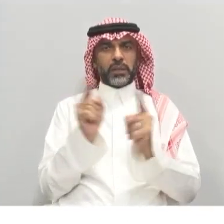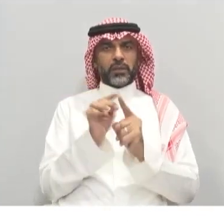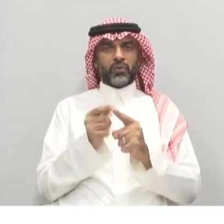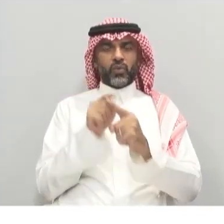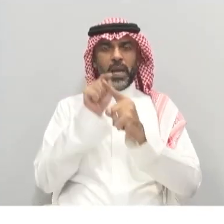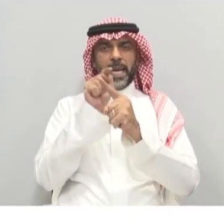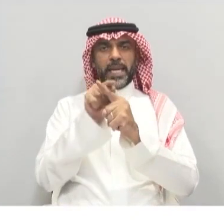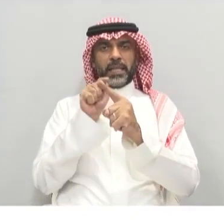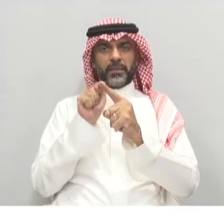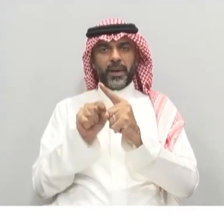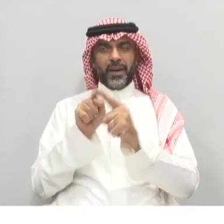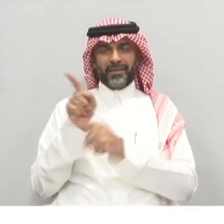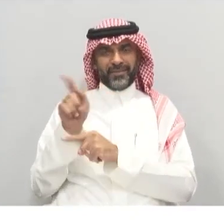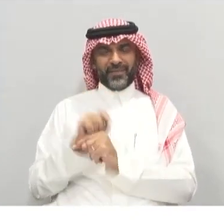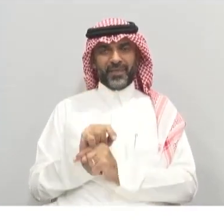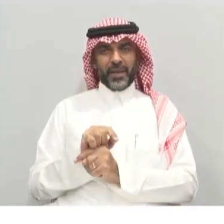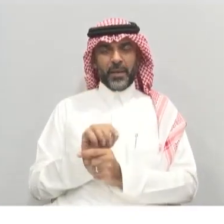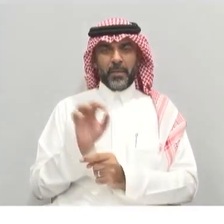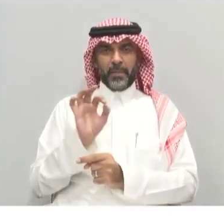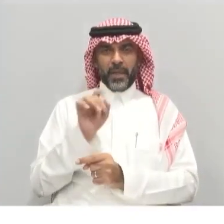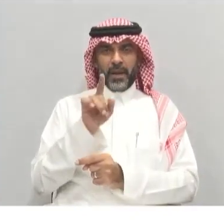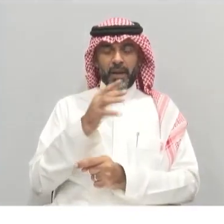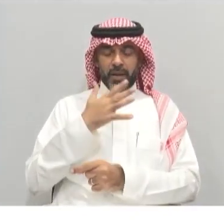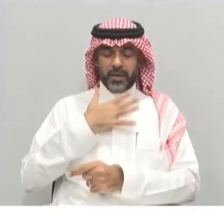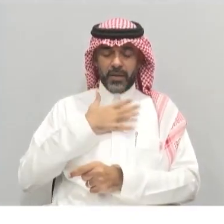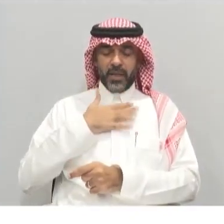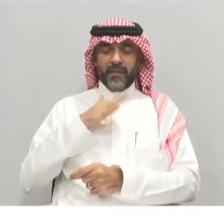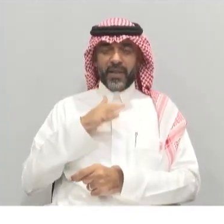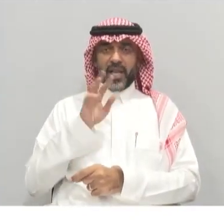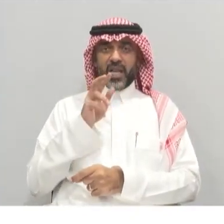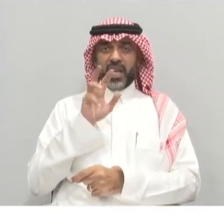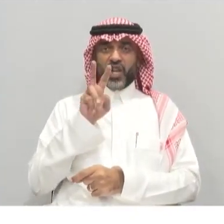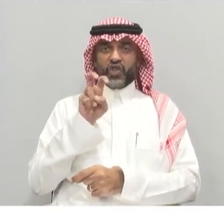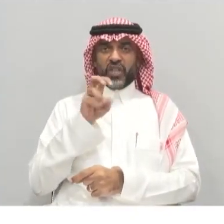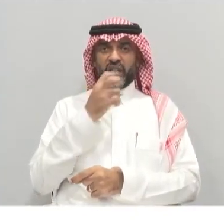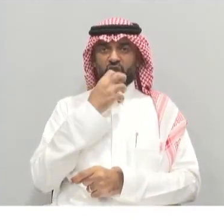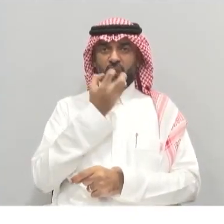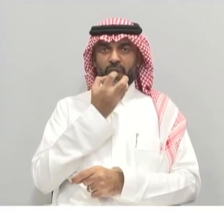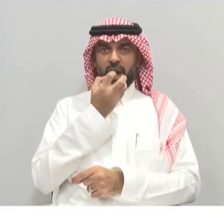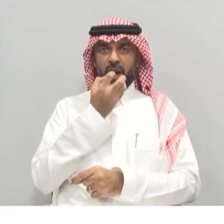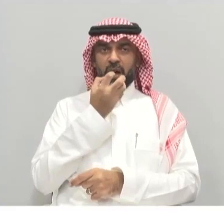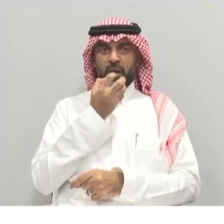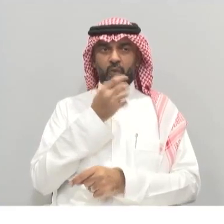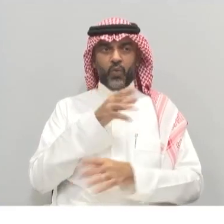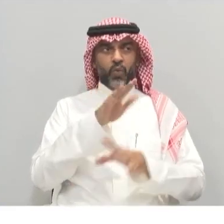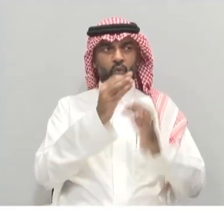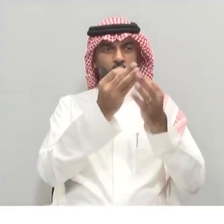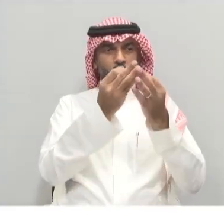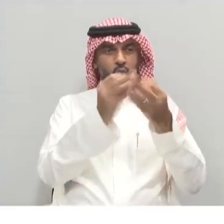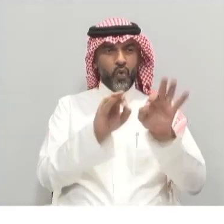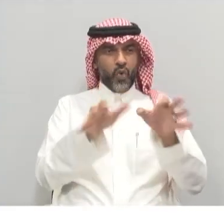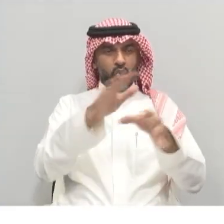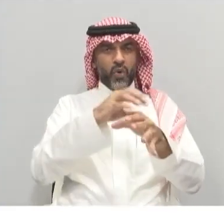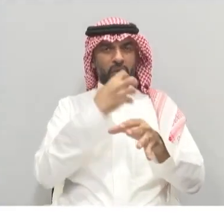المئويه على سبيل المثال اذا كان لديك عشرين تفاحه وتريد معرفه النسبه المئويه من